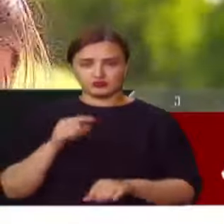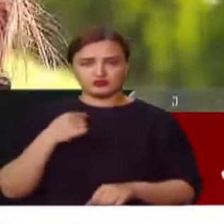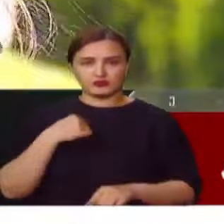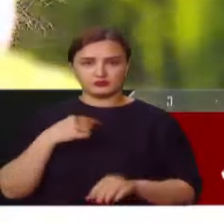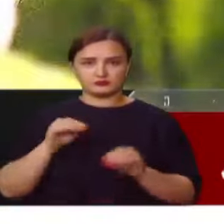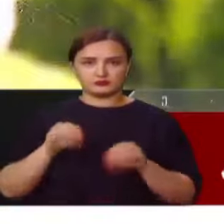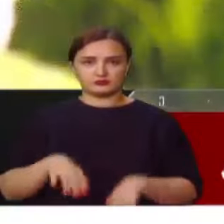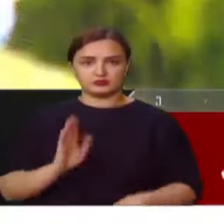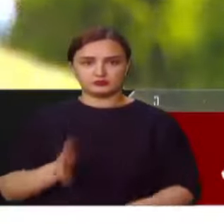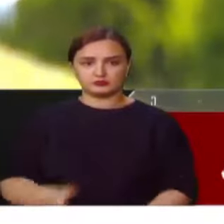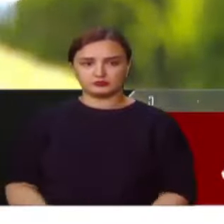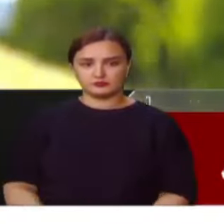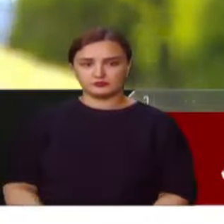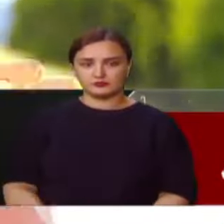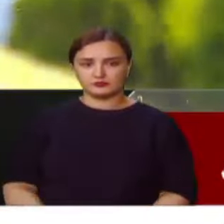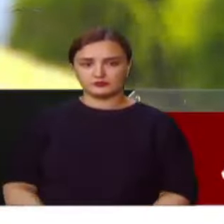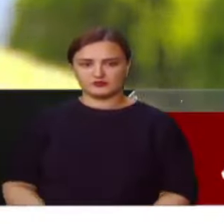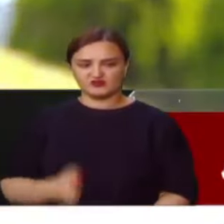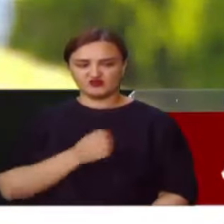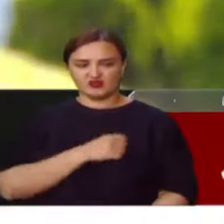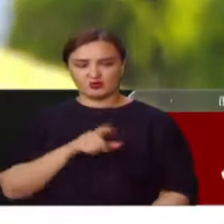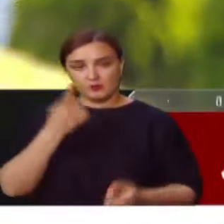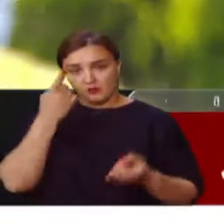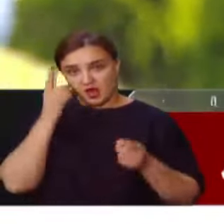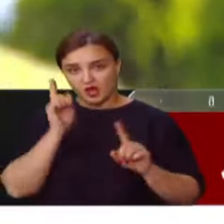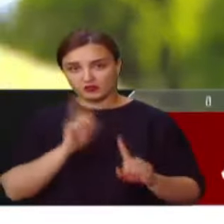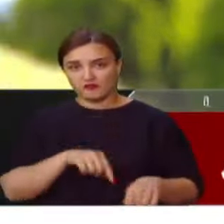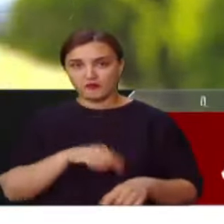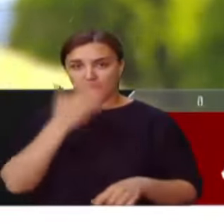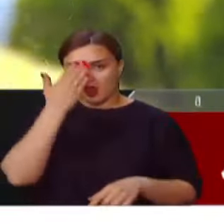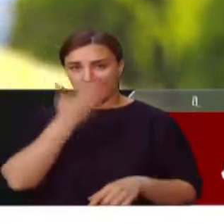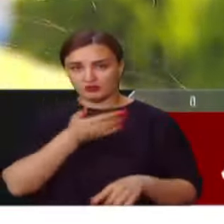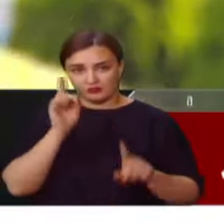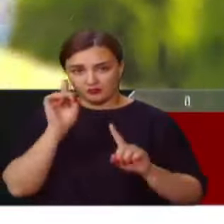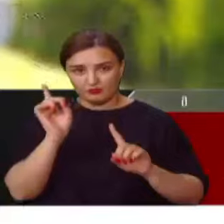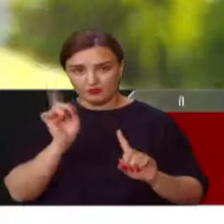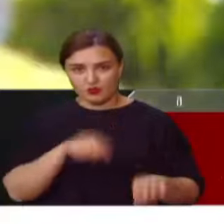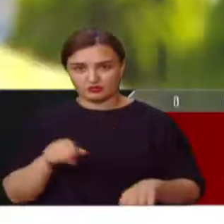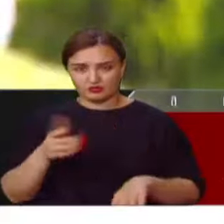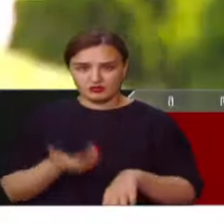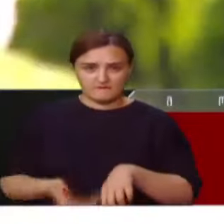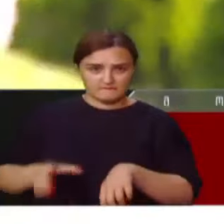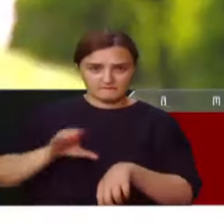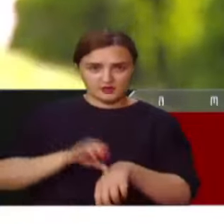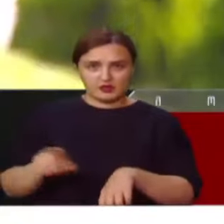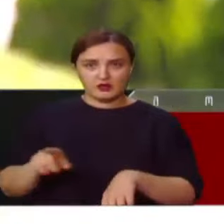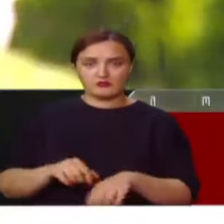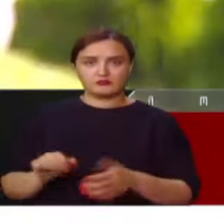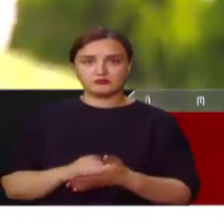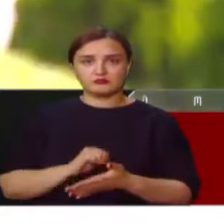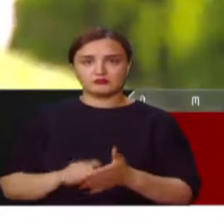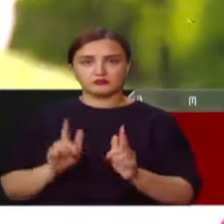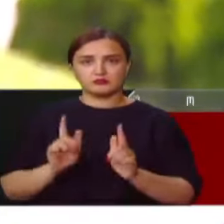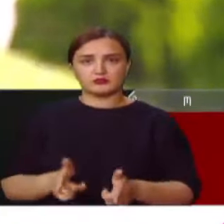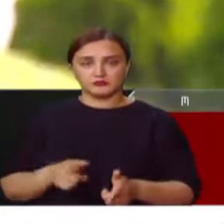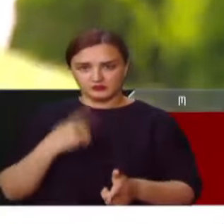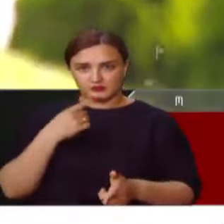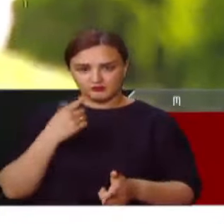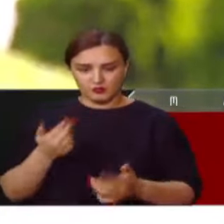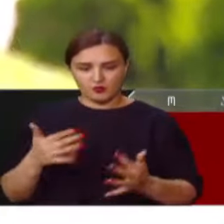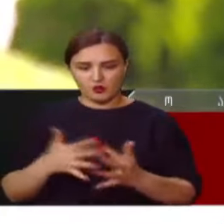გამოყენებული. მიატოვეს დაღუპული ჯარისკაცები და სამოქალაქო პირები და ამას ზედ დააყოლეს ის რომ ხარი დაუჭირეს რეზოლუციას, რომელთაც აი